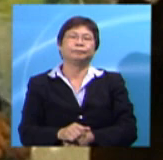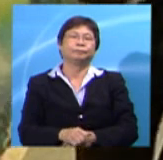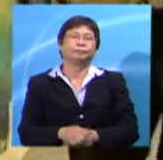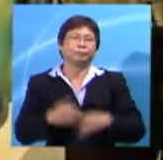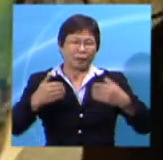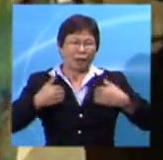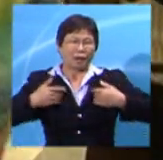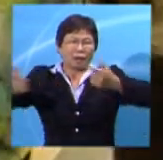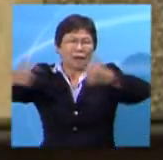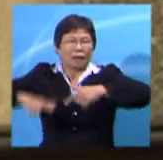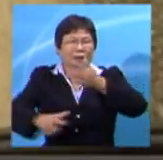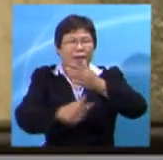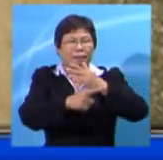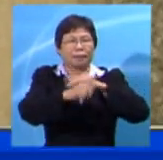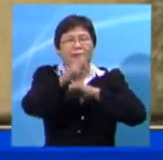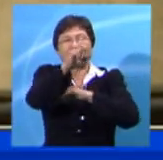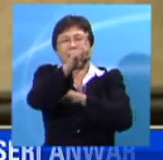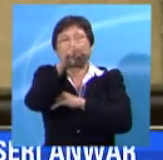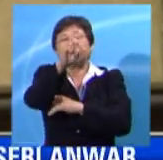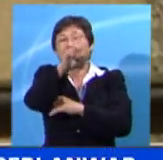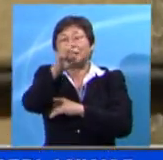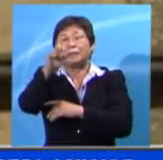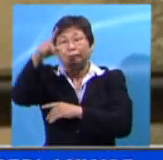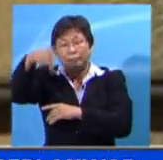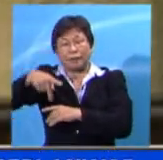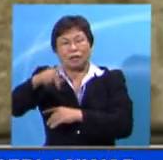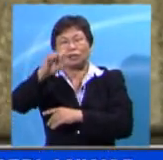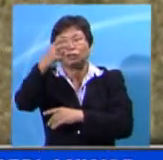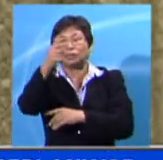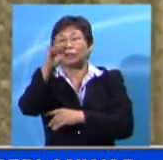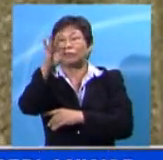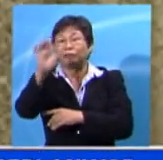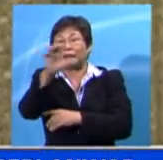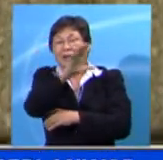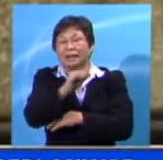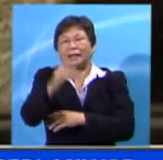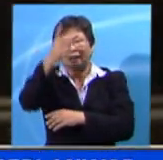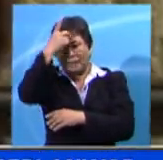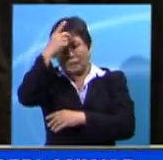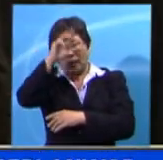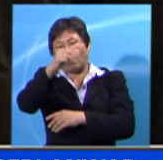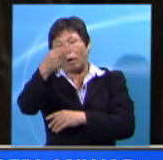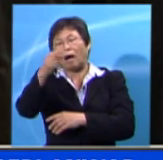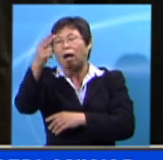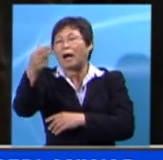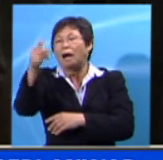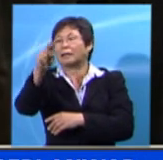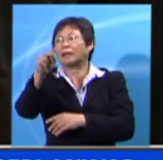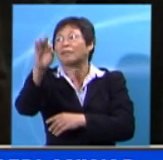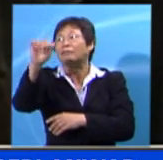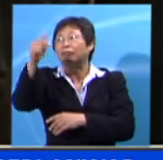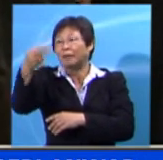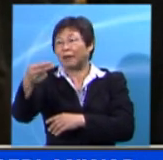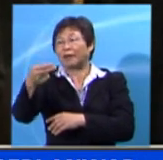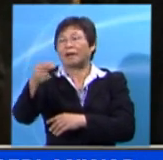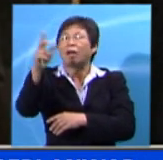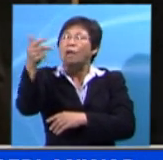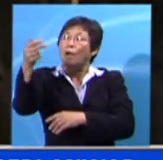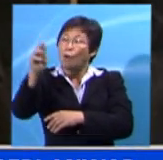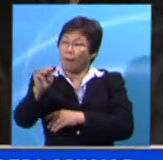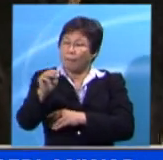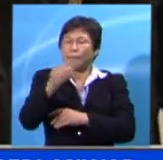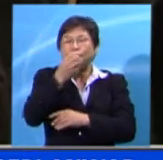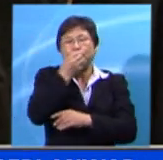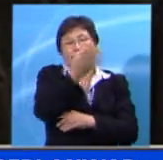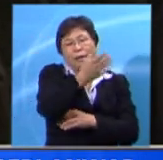turut hadir timbalan pendakwa Raya Tan Sri Mohamad shafie Abdullah dan datuk Mohammad Hanafiah Zakaria RAM karpal sing